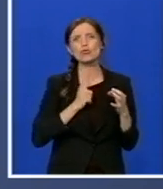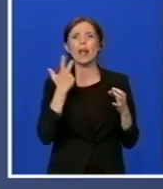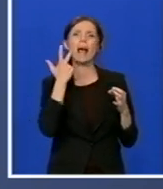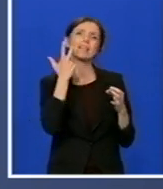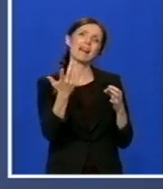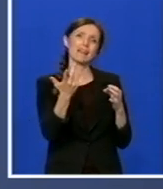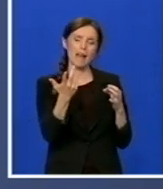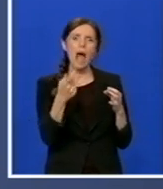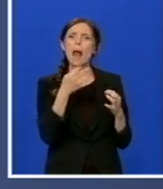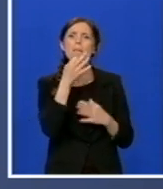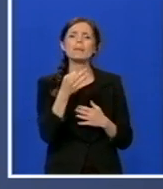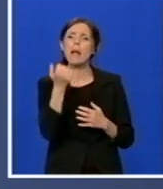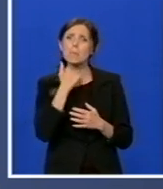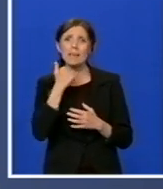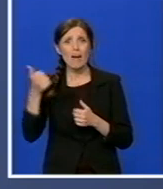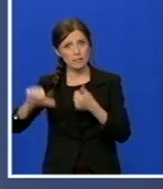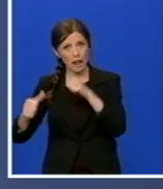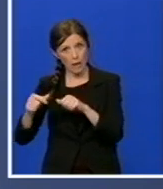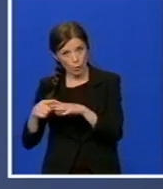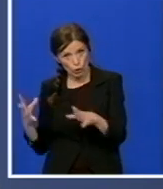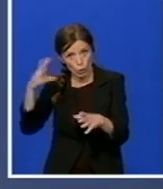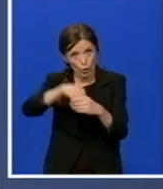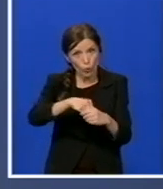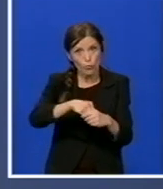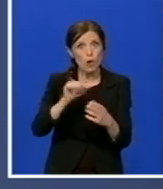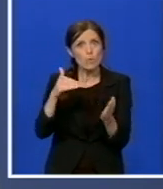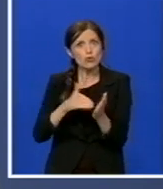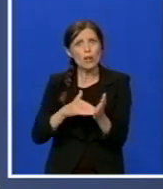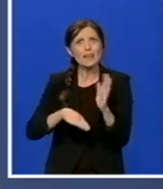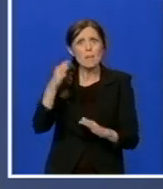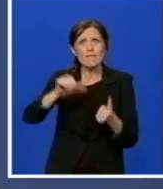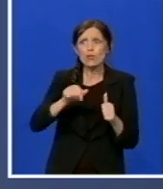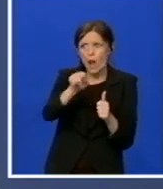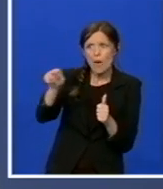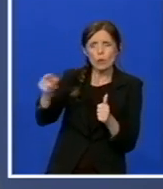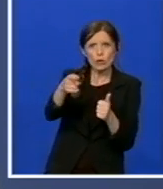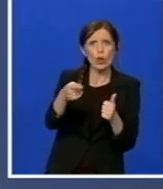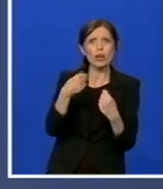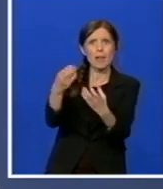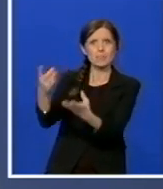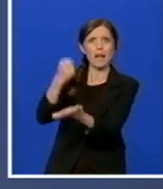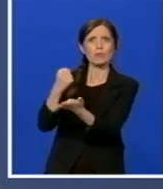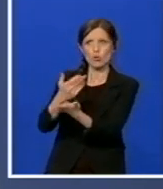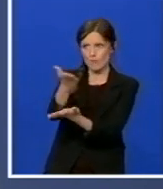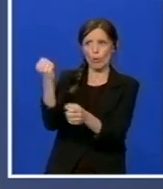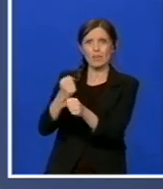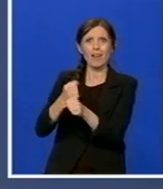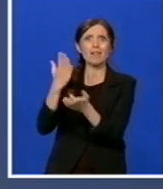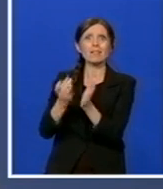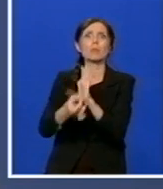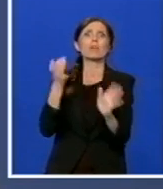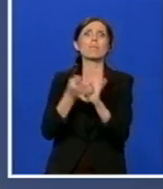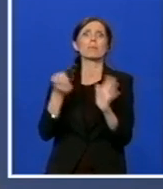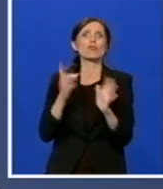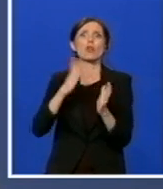privatnih laboratorija i da li je neophodno proširiti prosto taj spisak laboratorija koje rade testiranje da bi se to ubrzalo i da bi se smanjili redovi